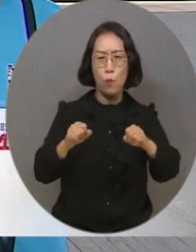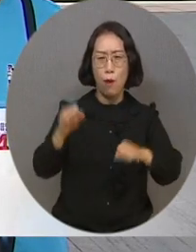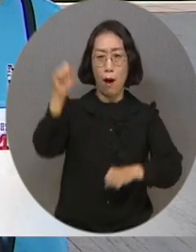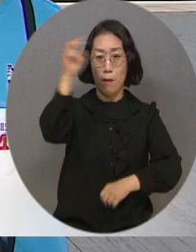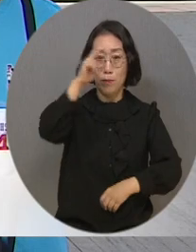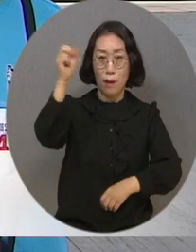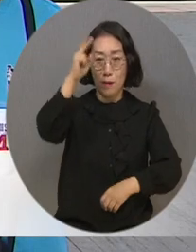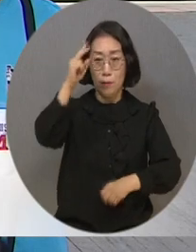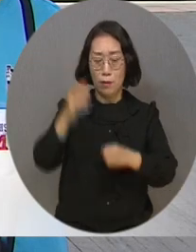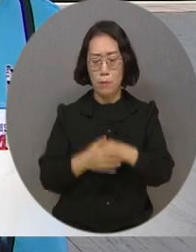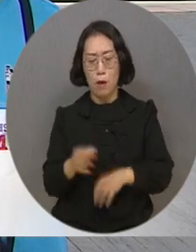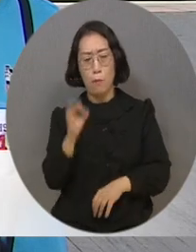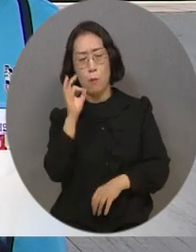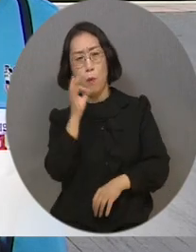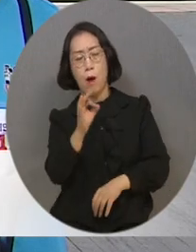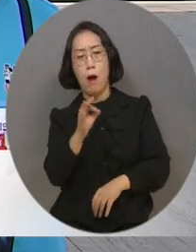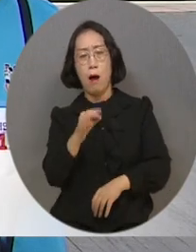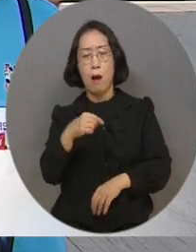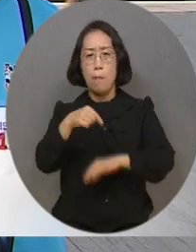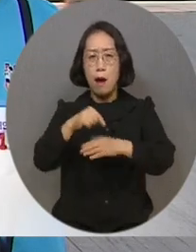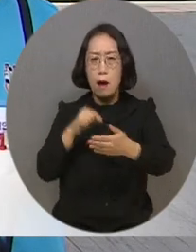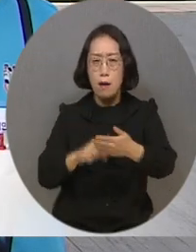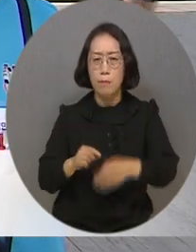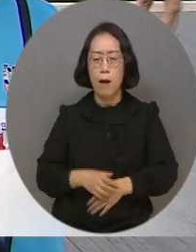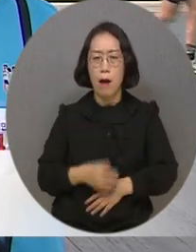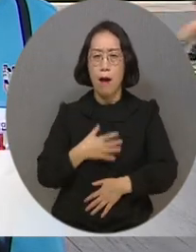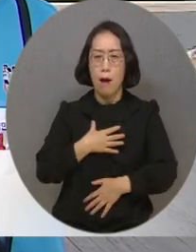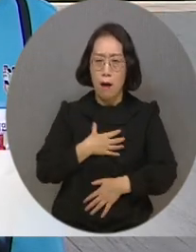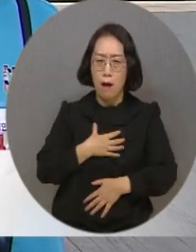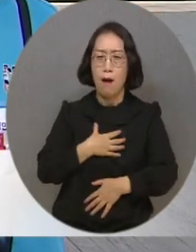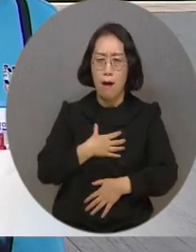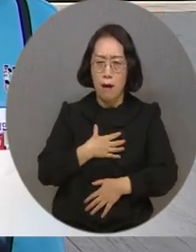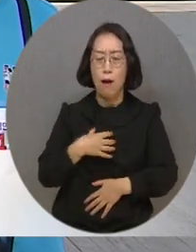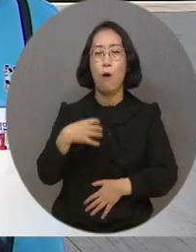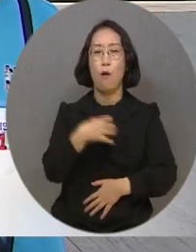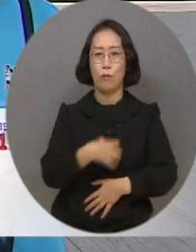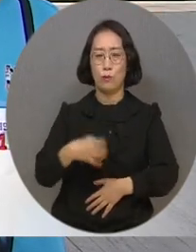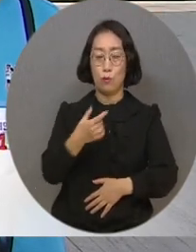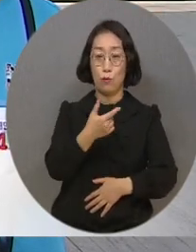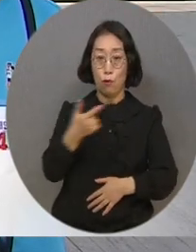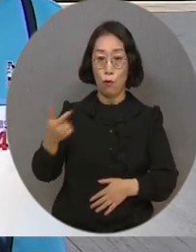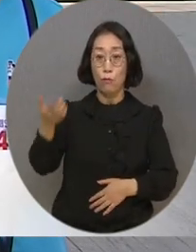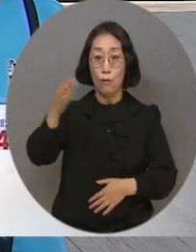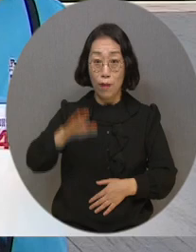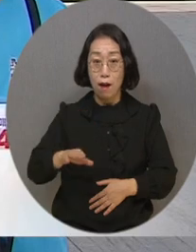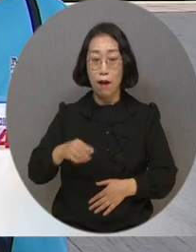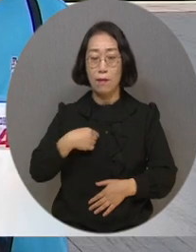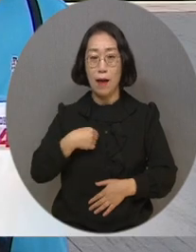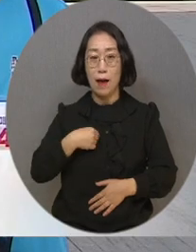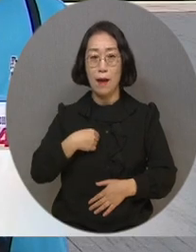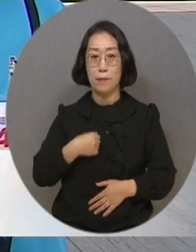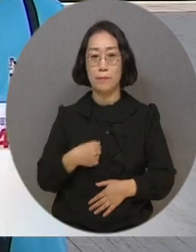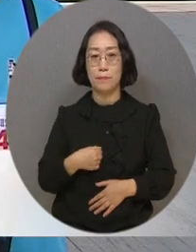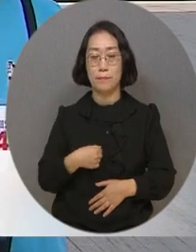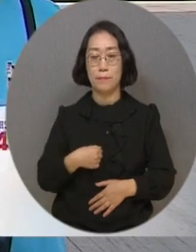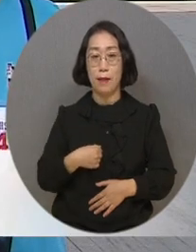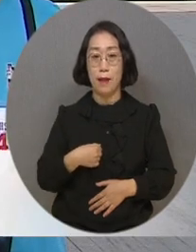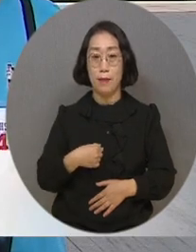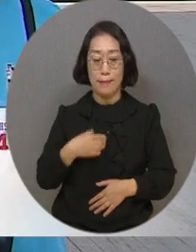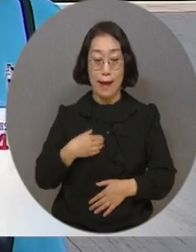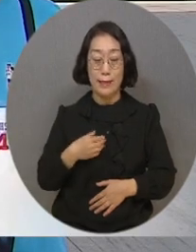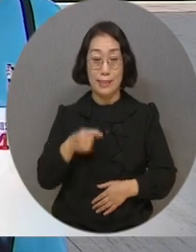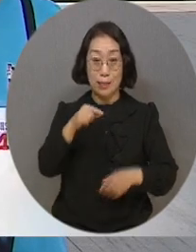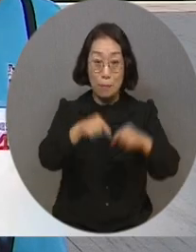그게 멀리서 바라보는데 마음이 굉장히 조마조마했고요. 그런데 이제 평소처럼 제가 아빠가 손을